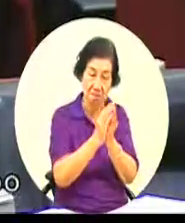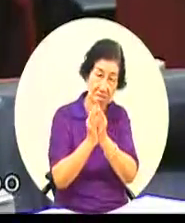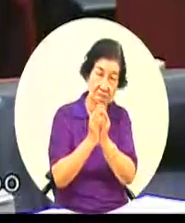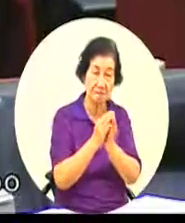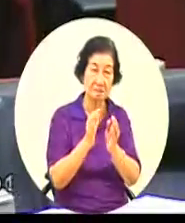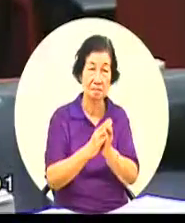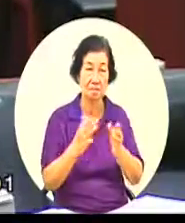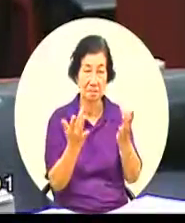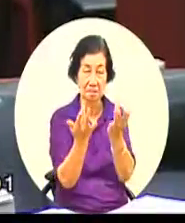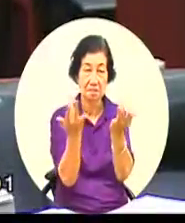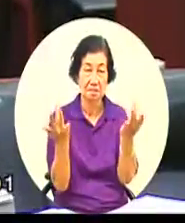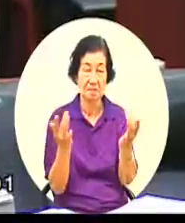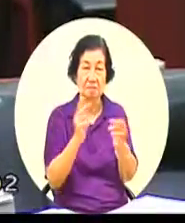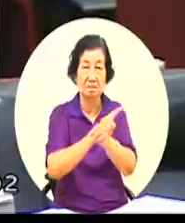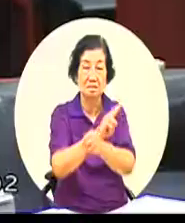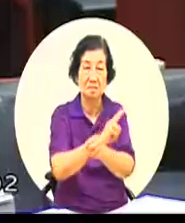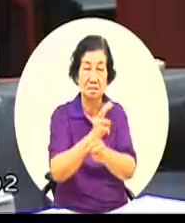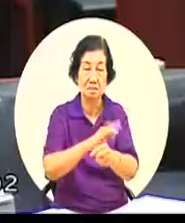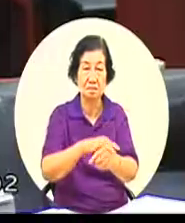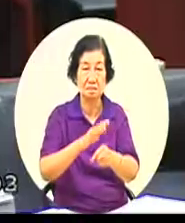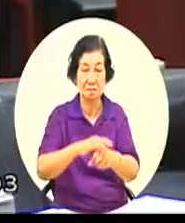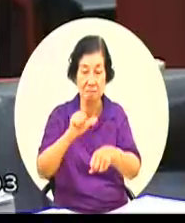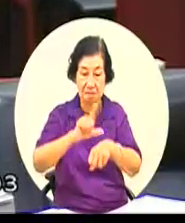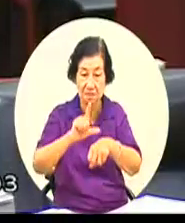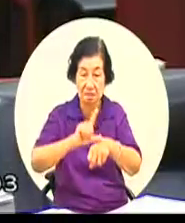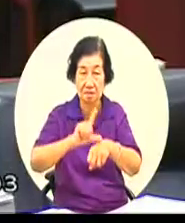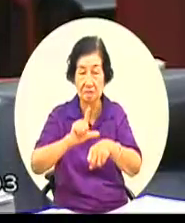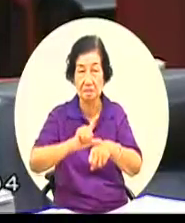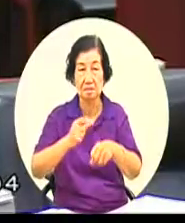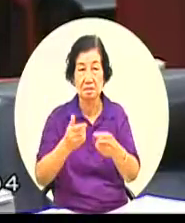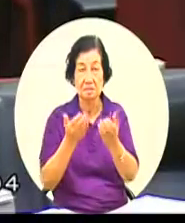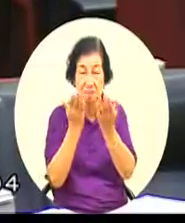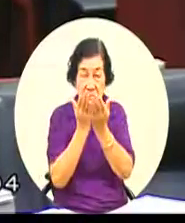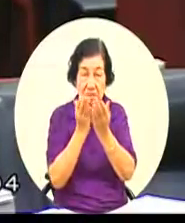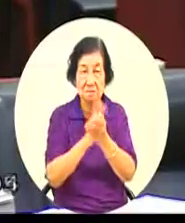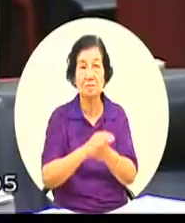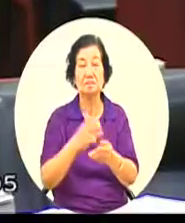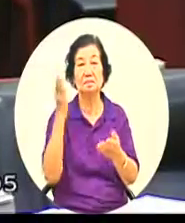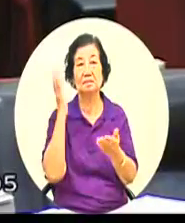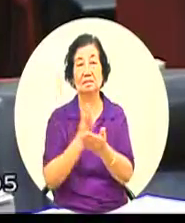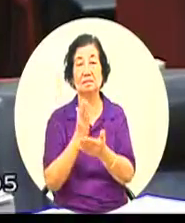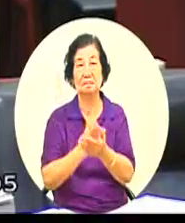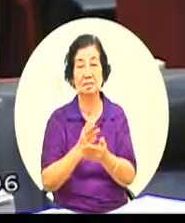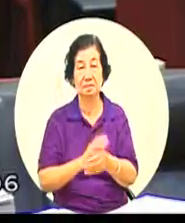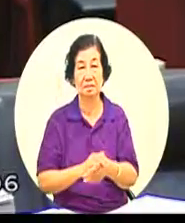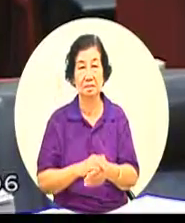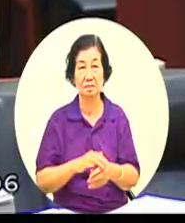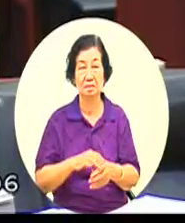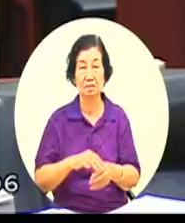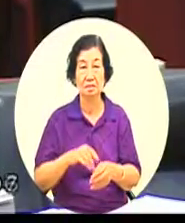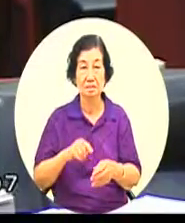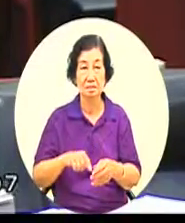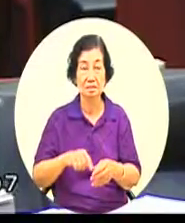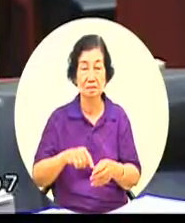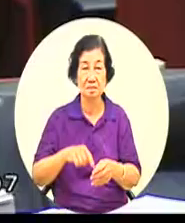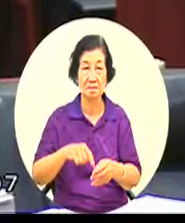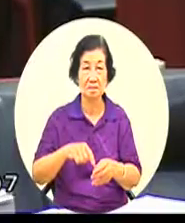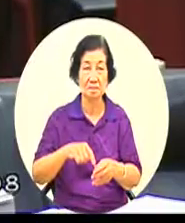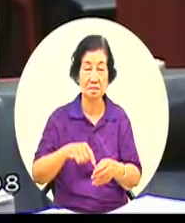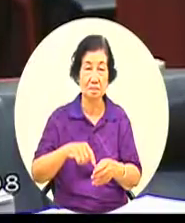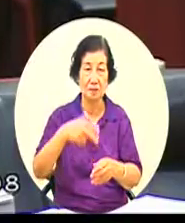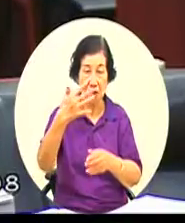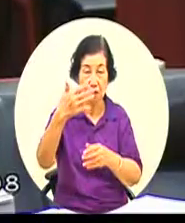是停班停课。我哪几个位啦？迄、那个桃园啊，我话囡仔可能上班无一礼